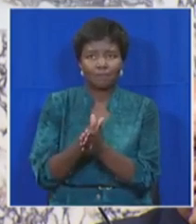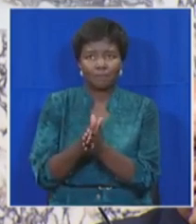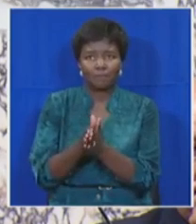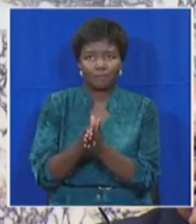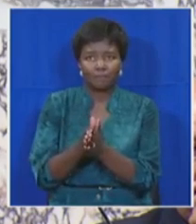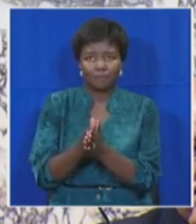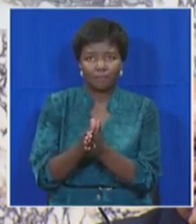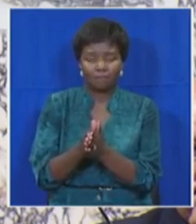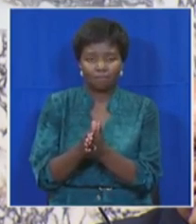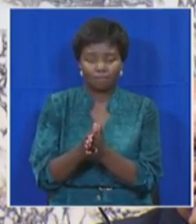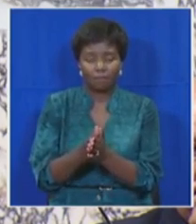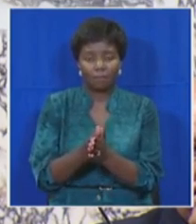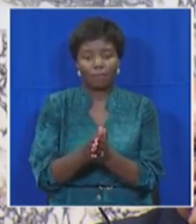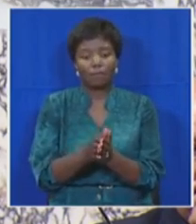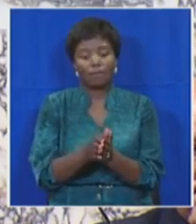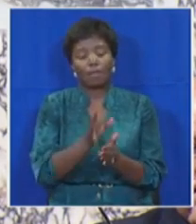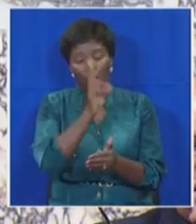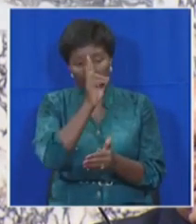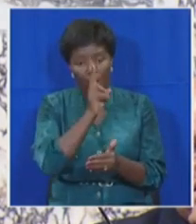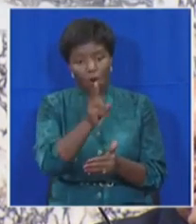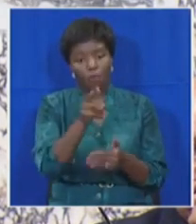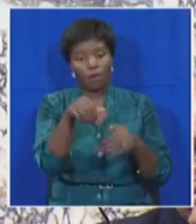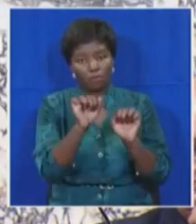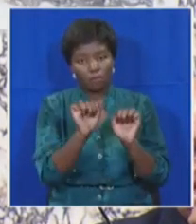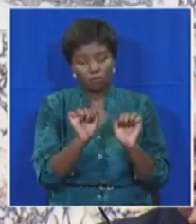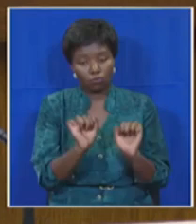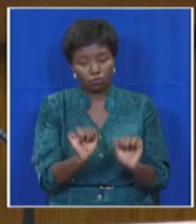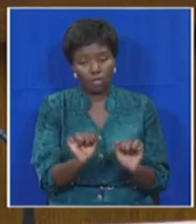Agbare voorsitter, is nou al 1 jaar